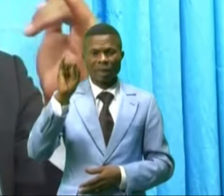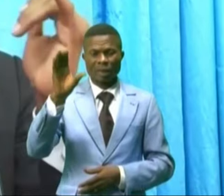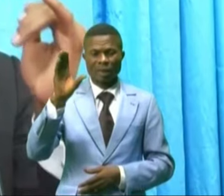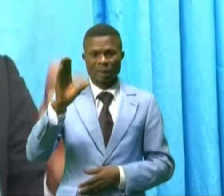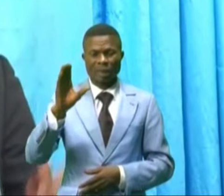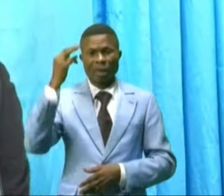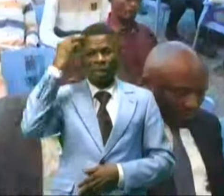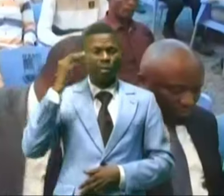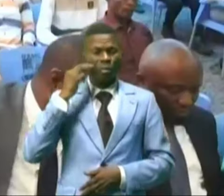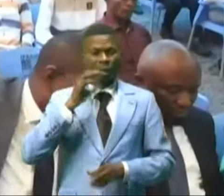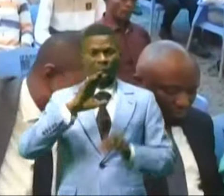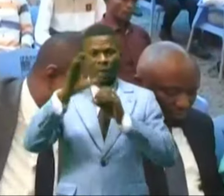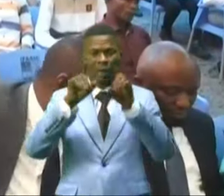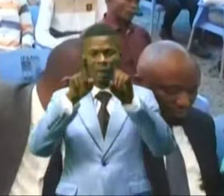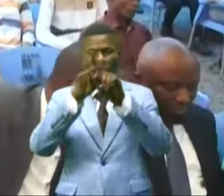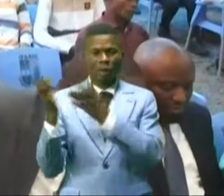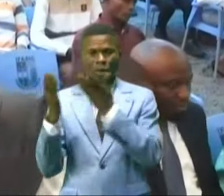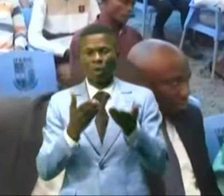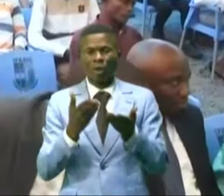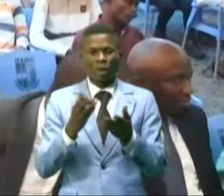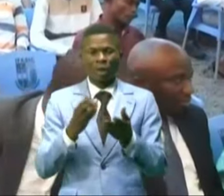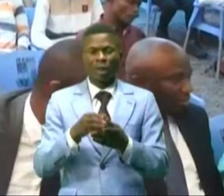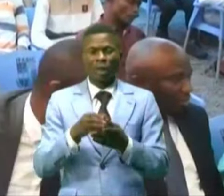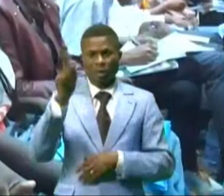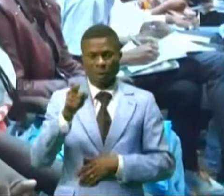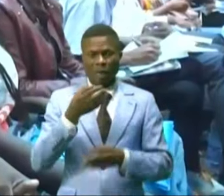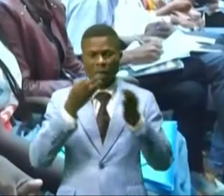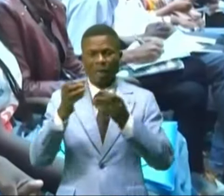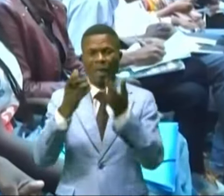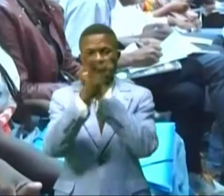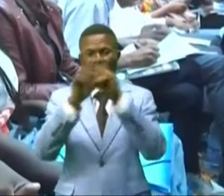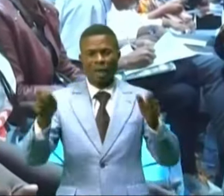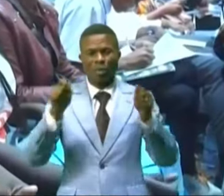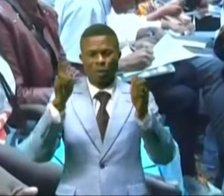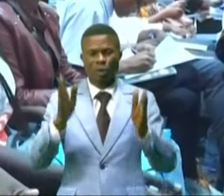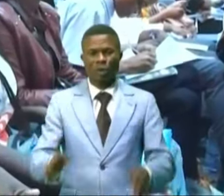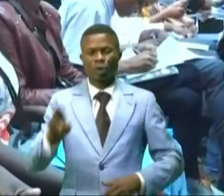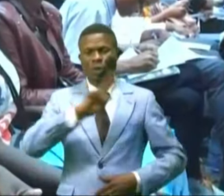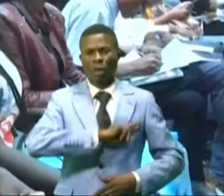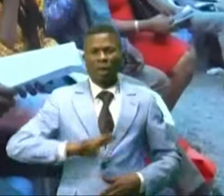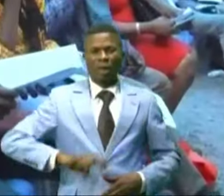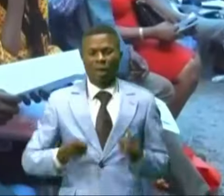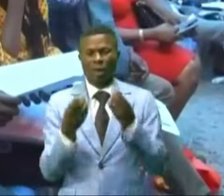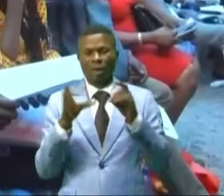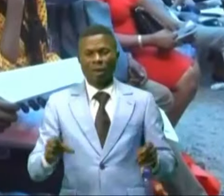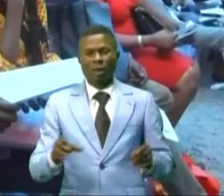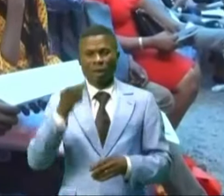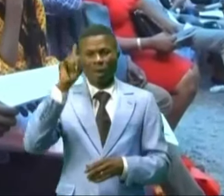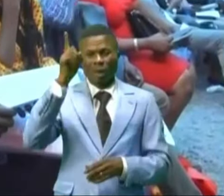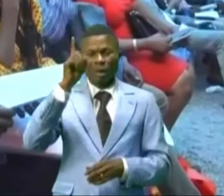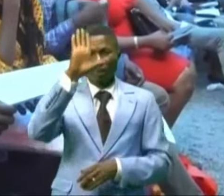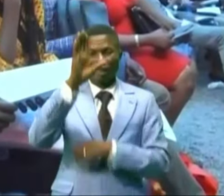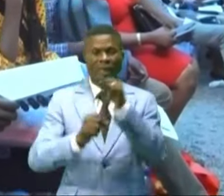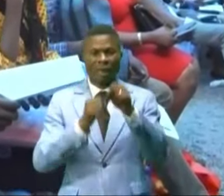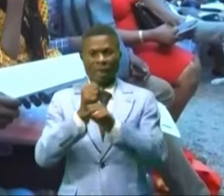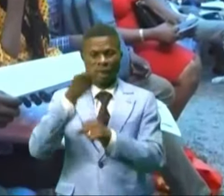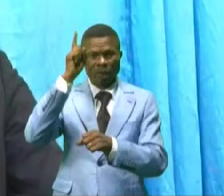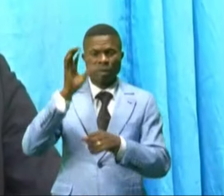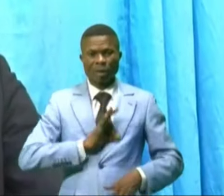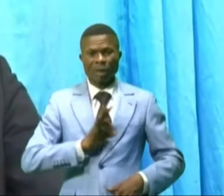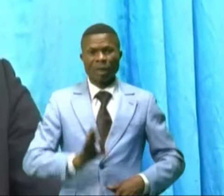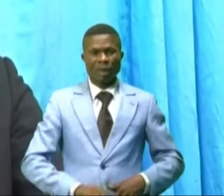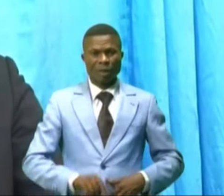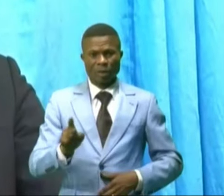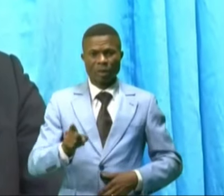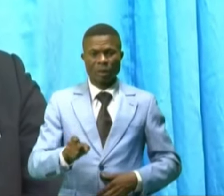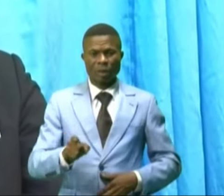son exposé magistral autour de l'état de Dieu sur la liberté de la presse en RDC durant le premier quinquennat du président Félix Tshisekedi.